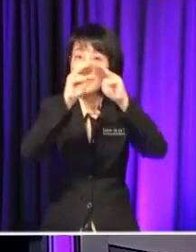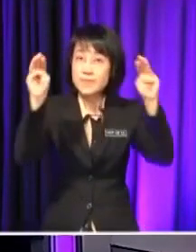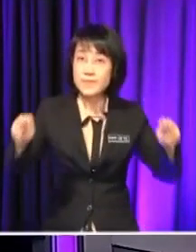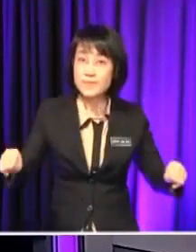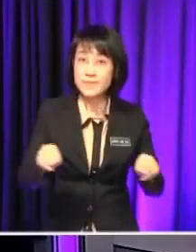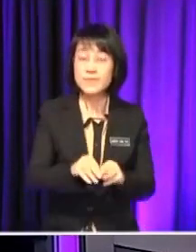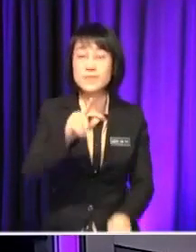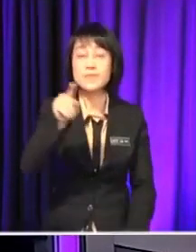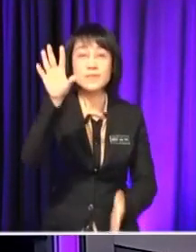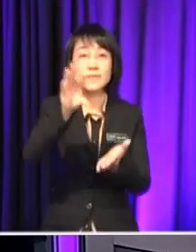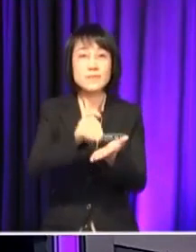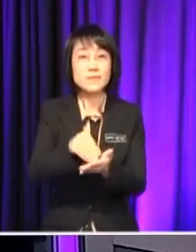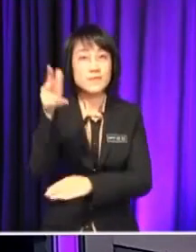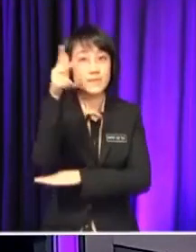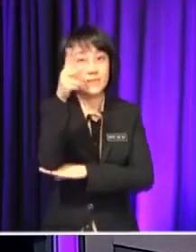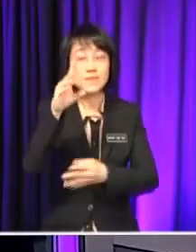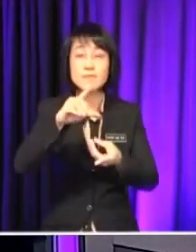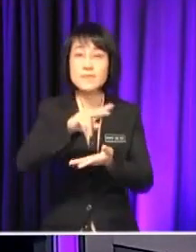perekam video digital